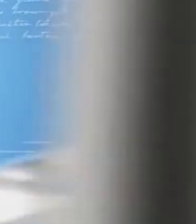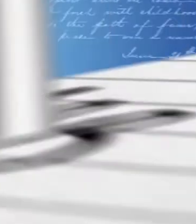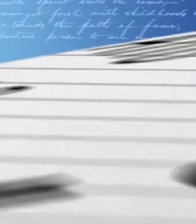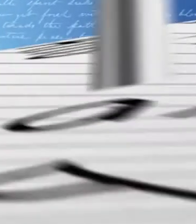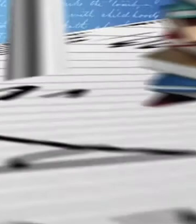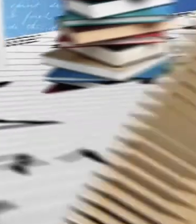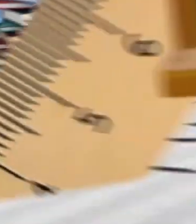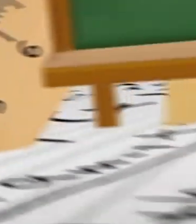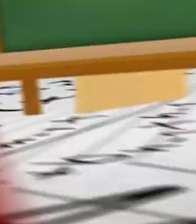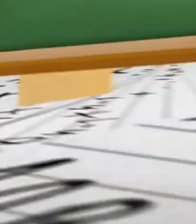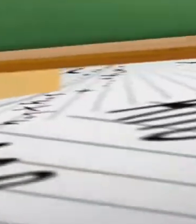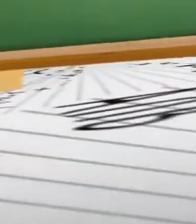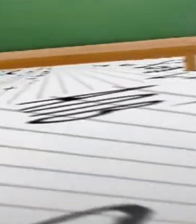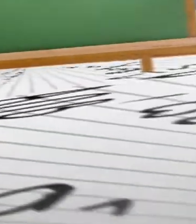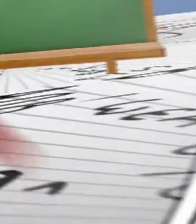Muzica